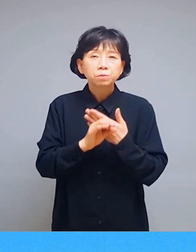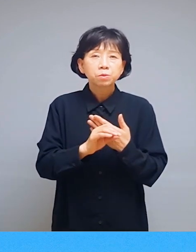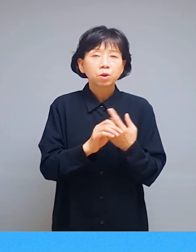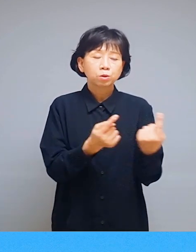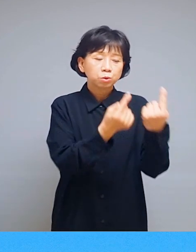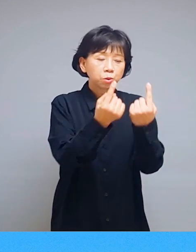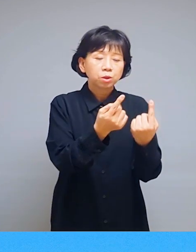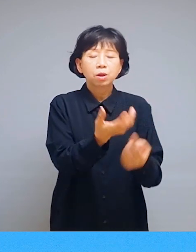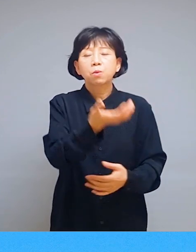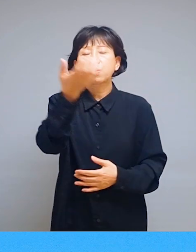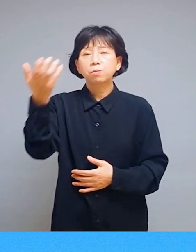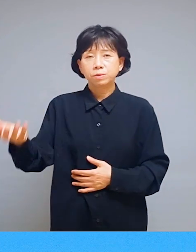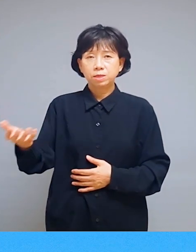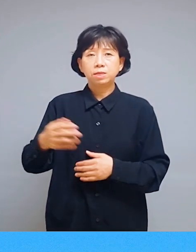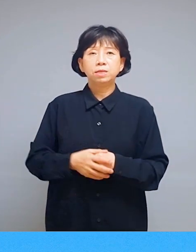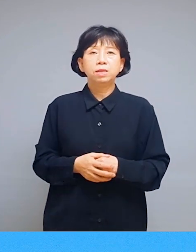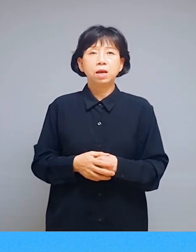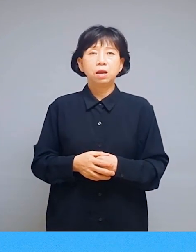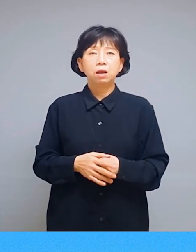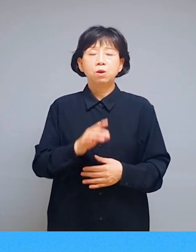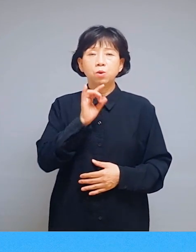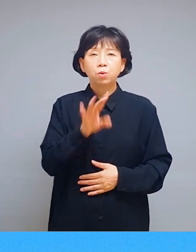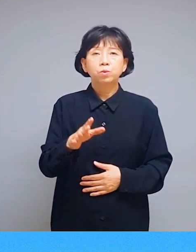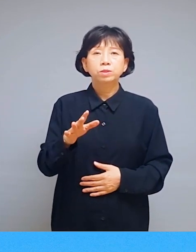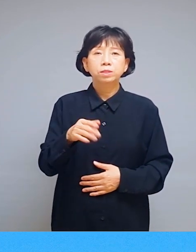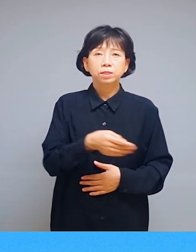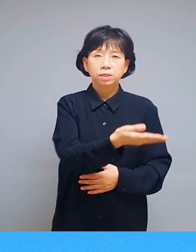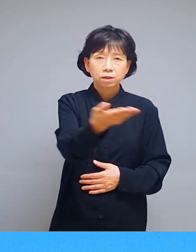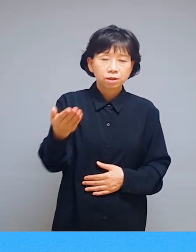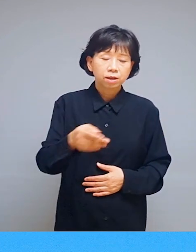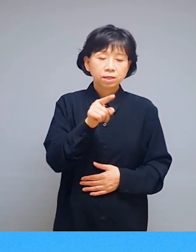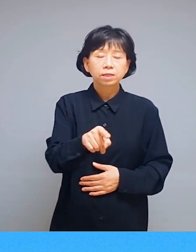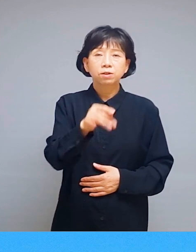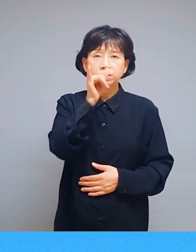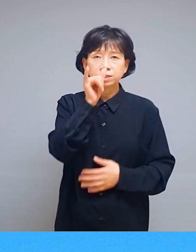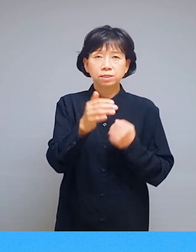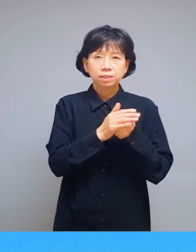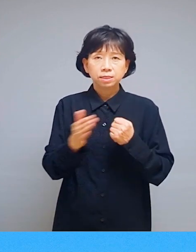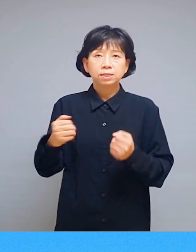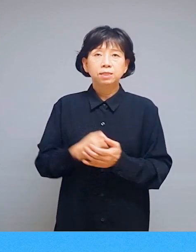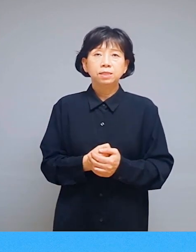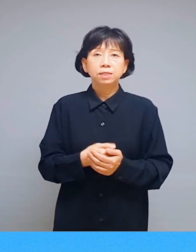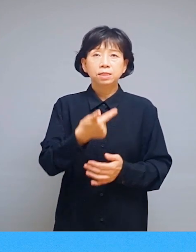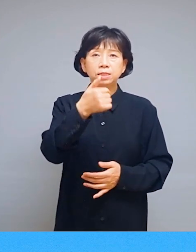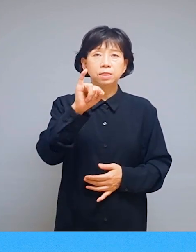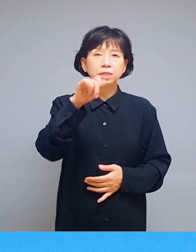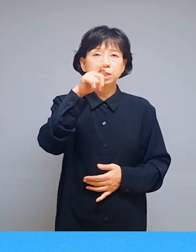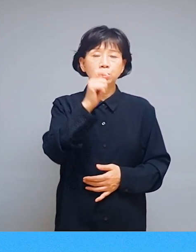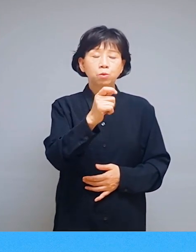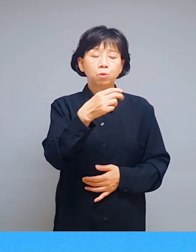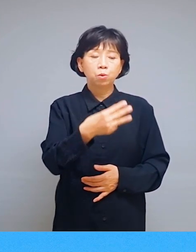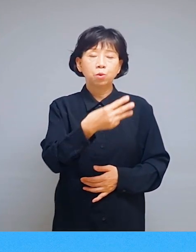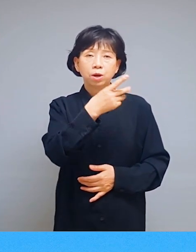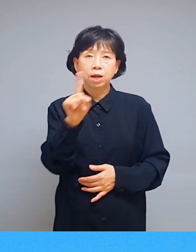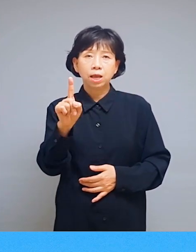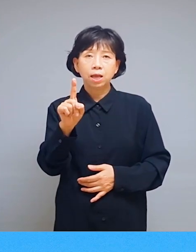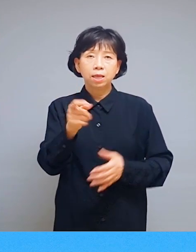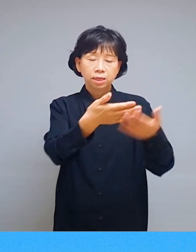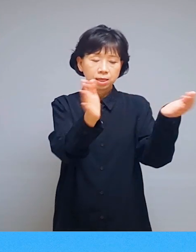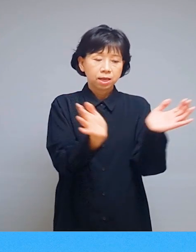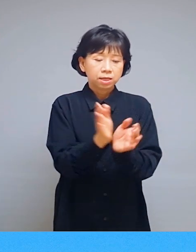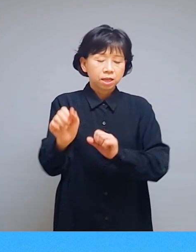촛대를 그 자리에서 옮기리라. 오직 내게 이것이 있으니 내가 니골라당의 행위를